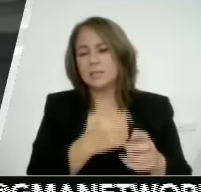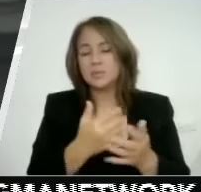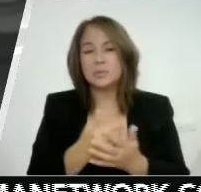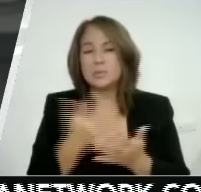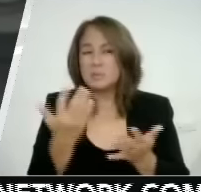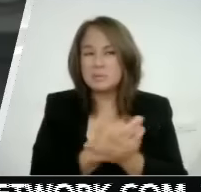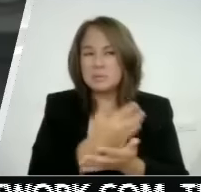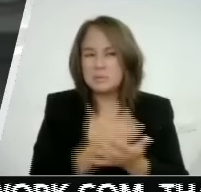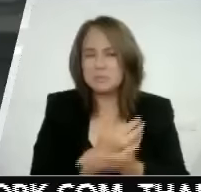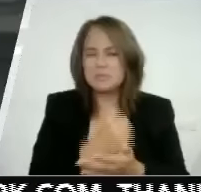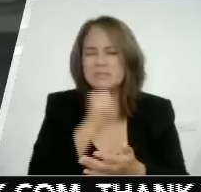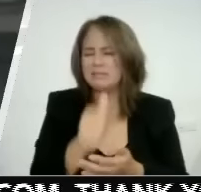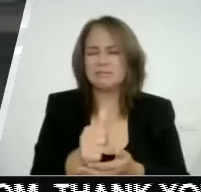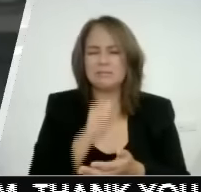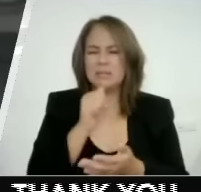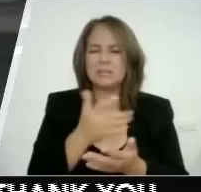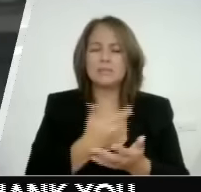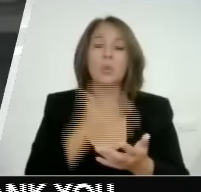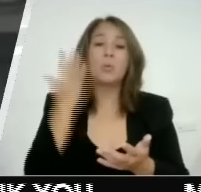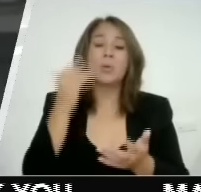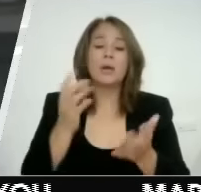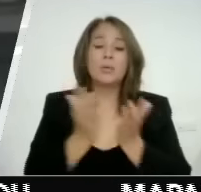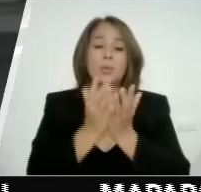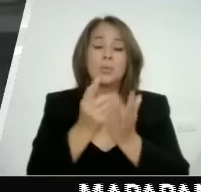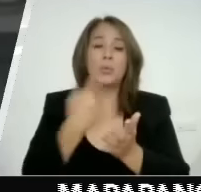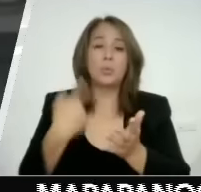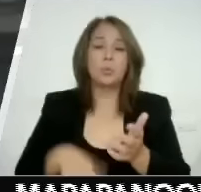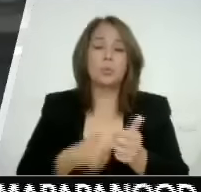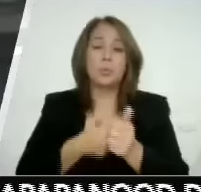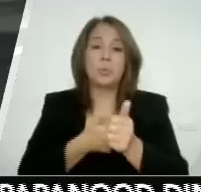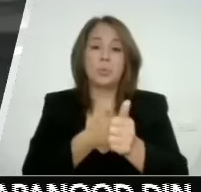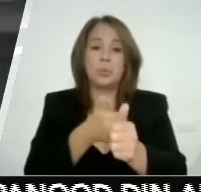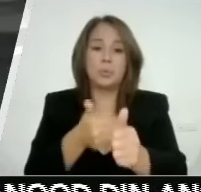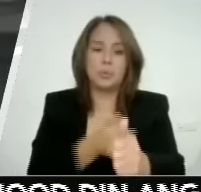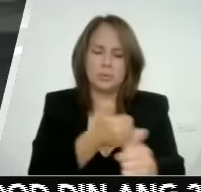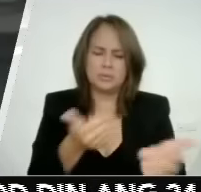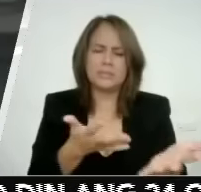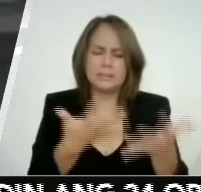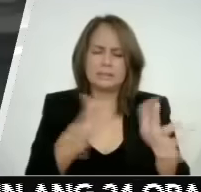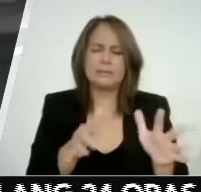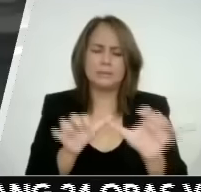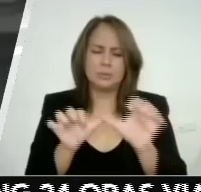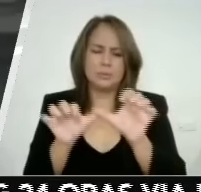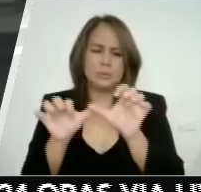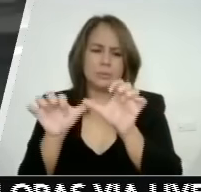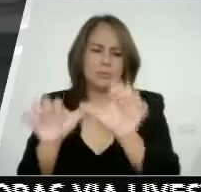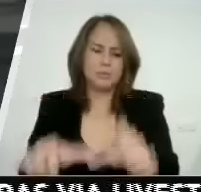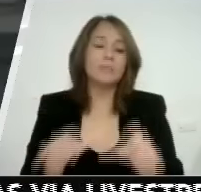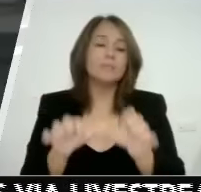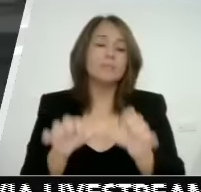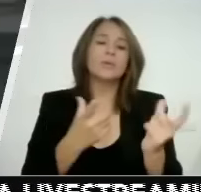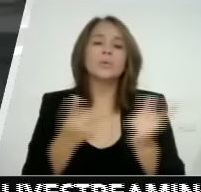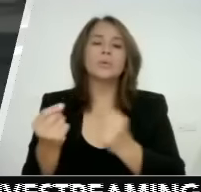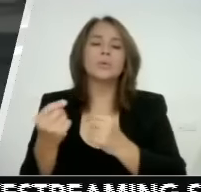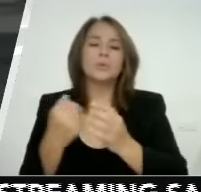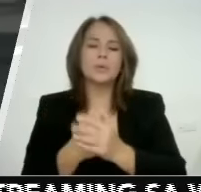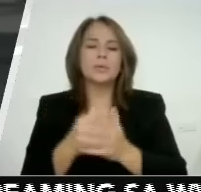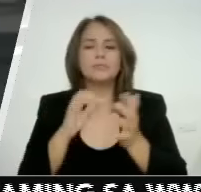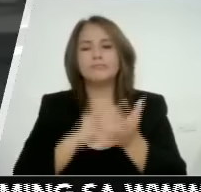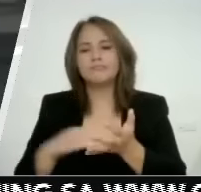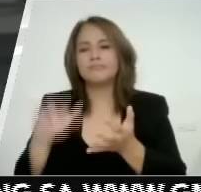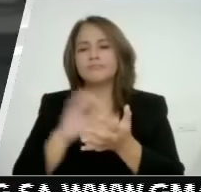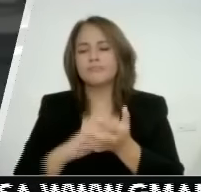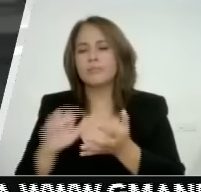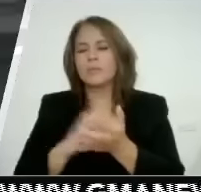nakakapanibago itong pagbuntot ng mga warship ng China. Kaya naman tuloy-tuloy pa rin ang ginagawa nilang exercise, nandiyan man